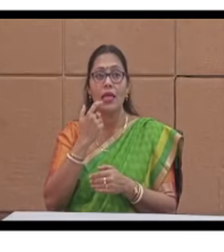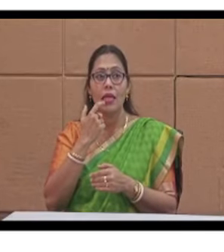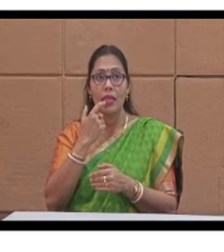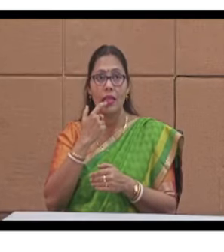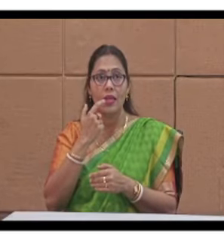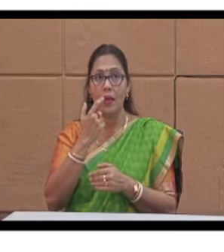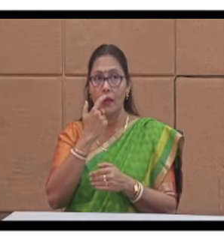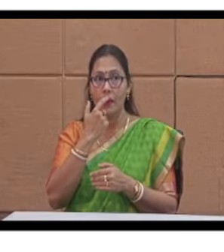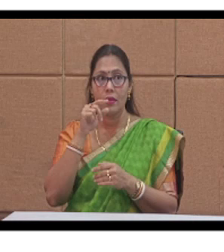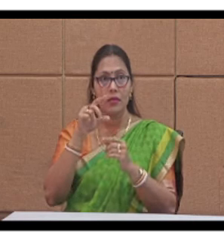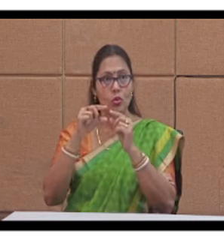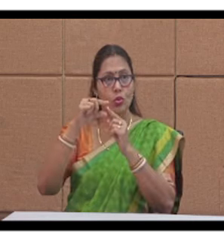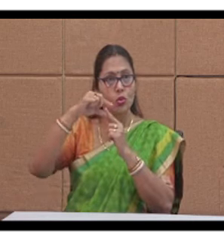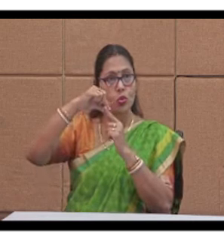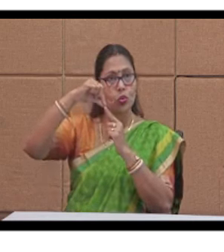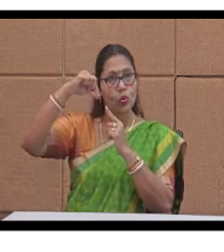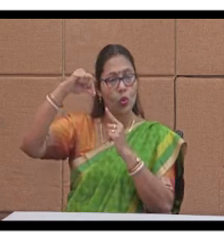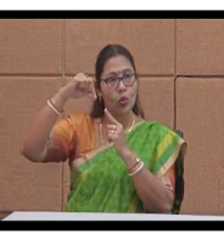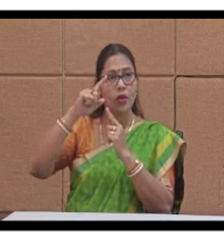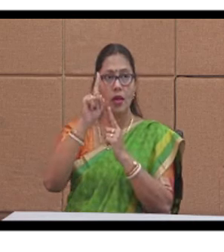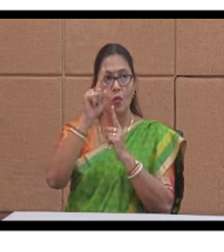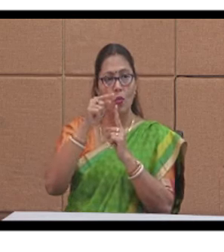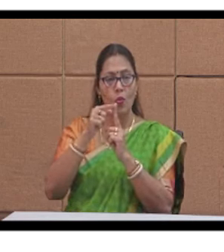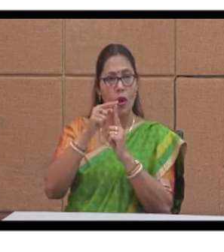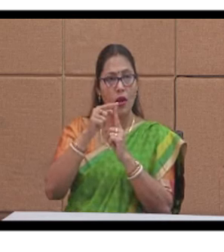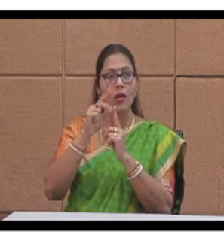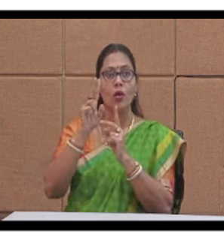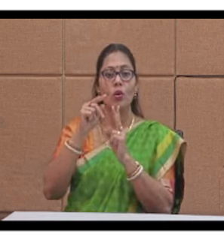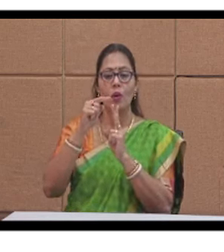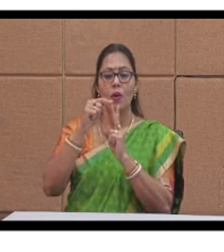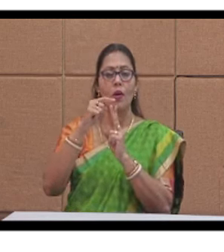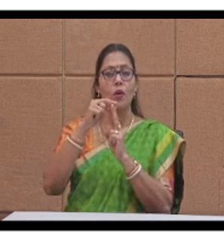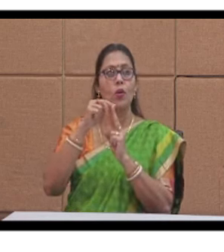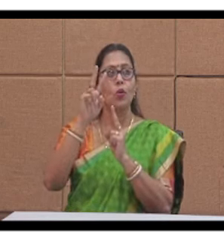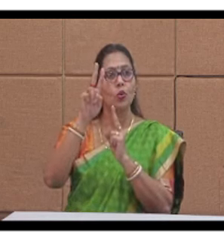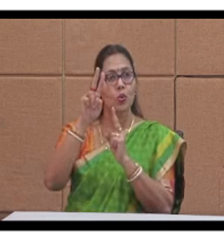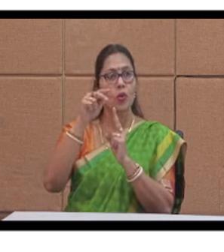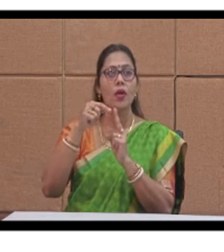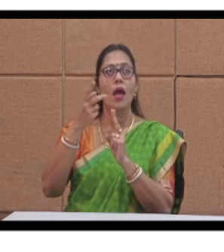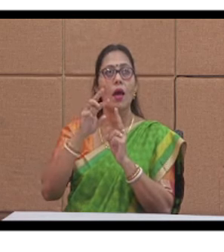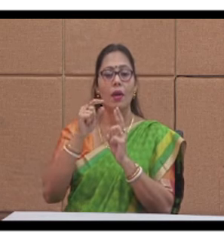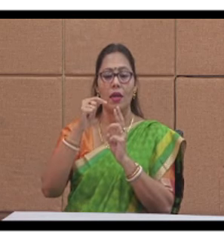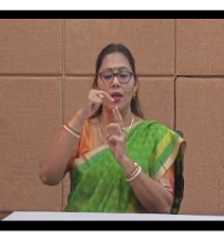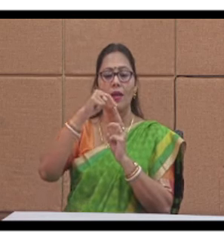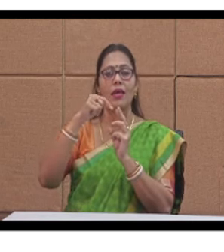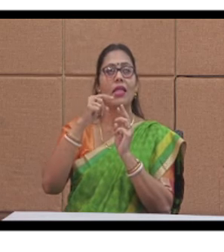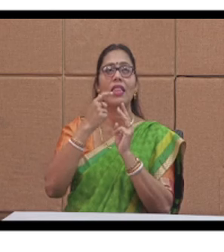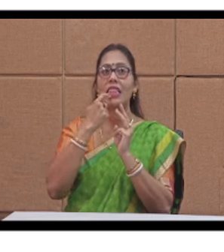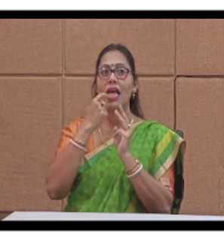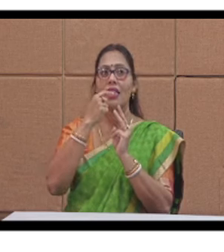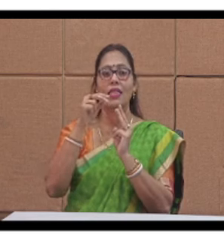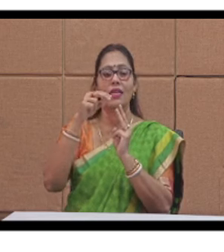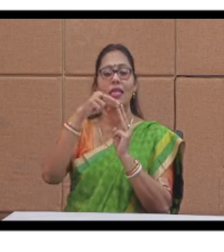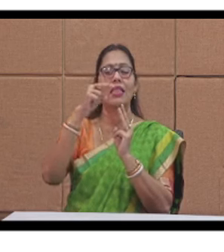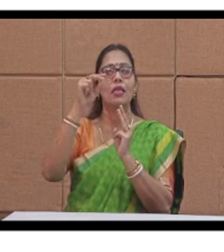কোনটার মাথা চোখা একটি মাথা কোনটি দুটি মাথা কোনটির তিনটি মাথা